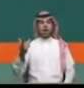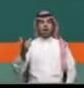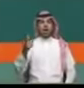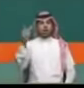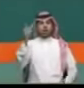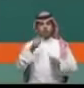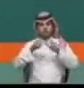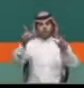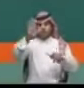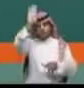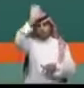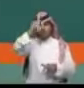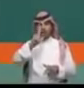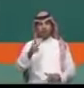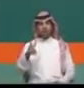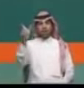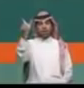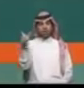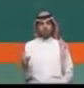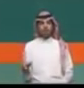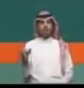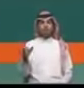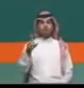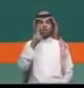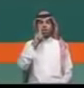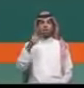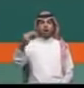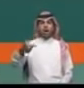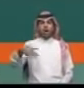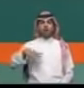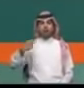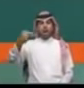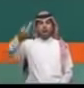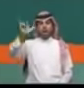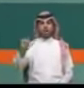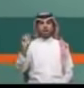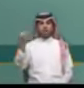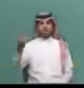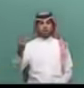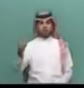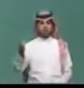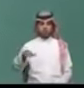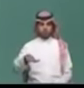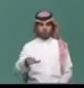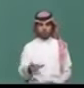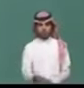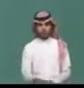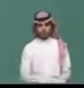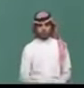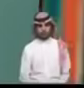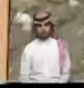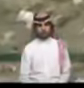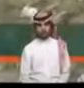في بيان من الديوان الملكي، وفاة والدة الأميرة عالية بنت سعود ابن عبد العزيز آل سعود.